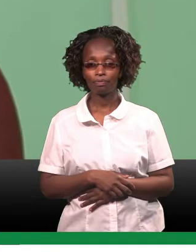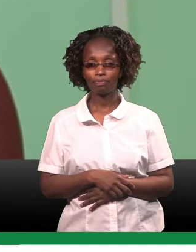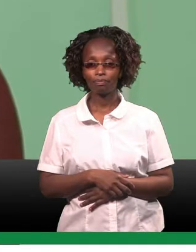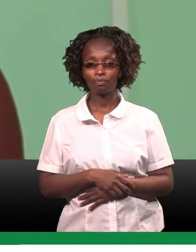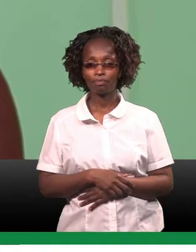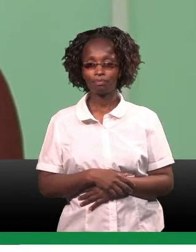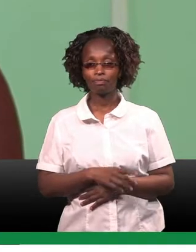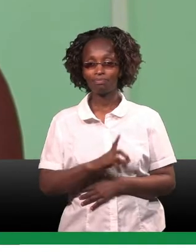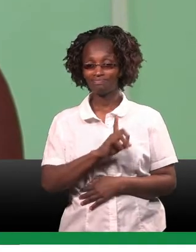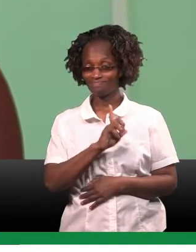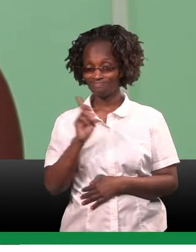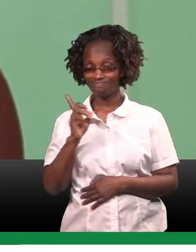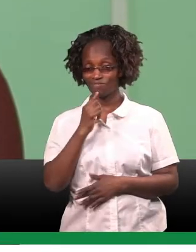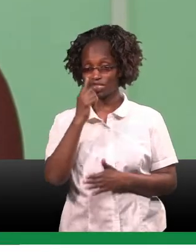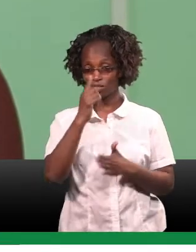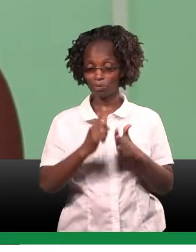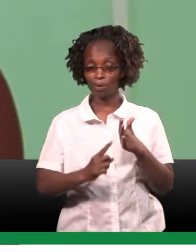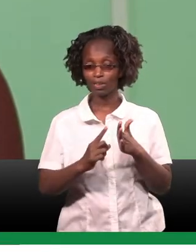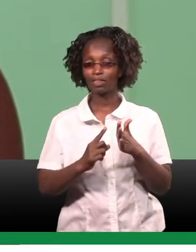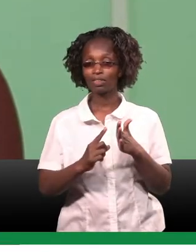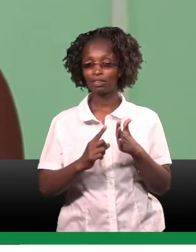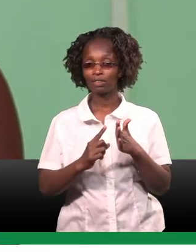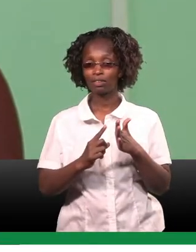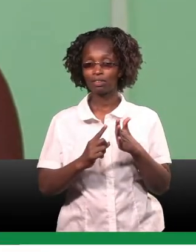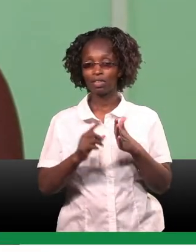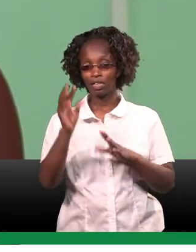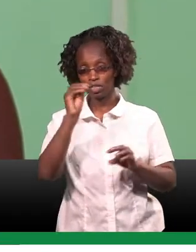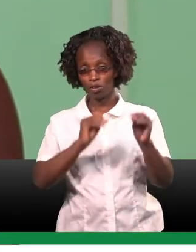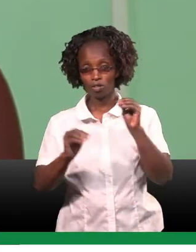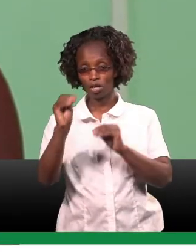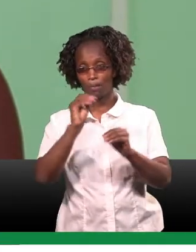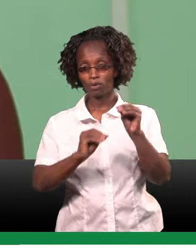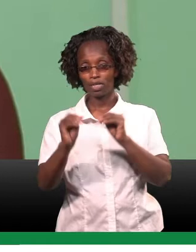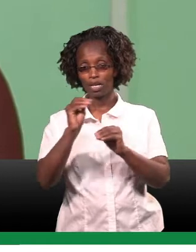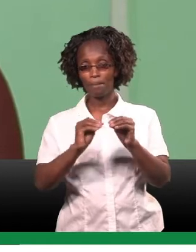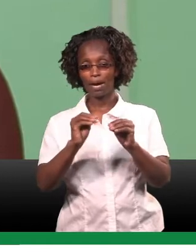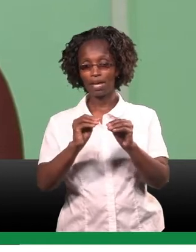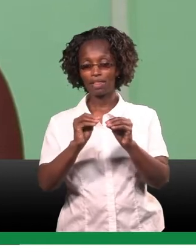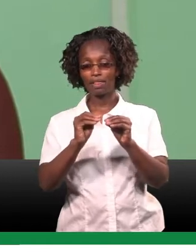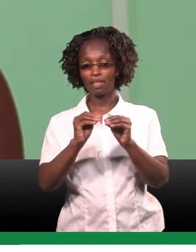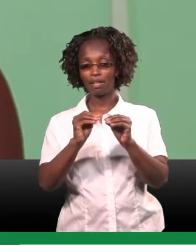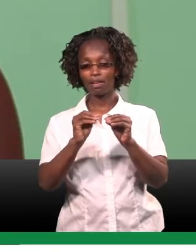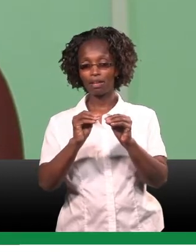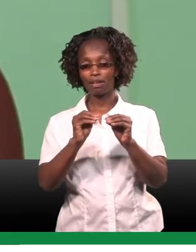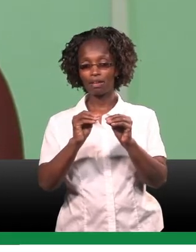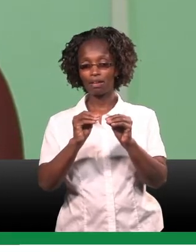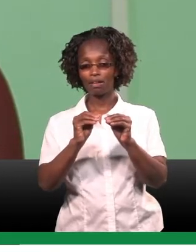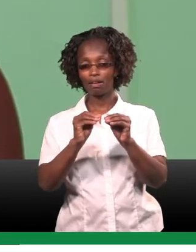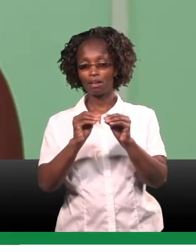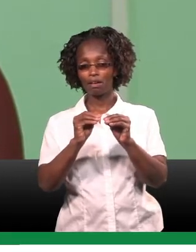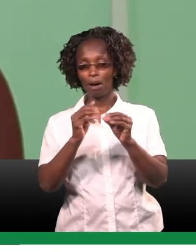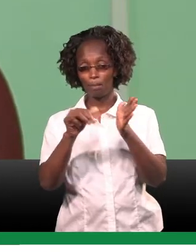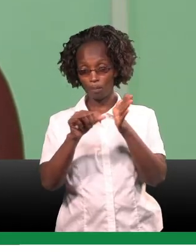condition marked by spasms of the airway, which basically makes it breathing difficult, causes difficulty in